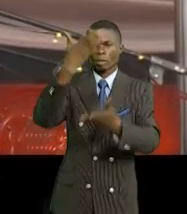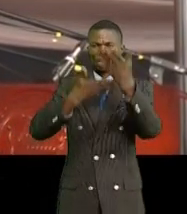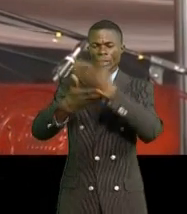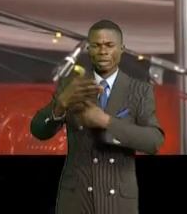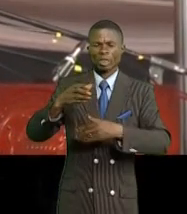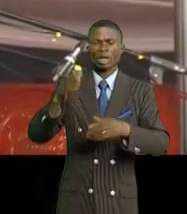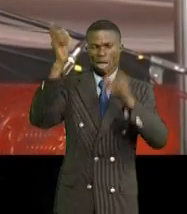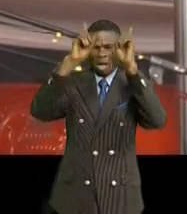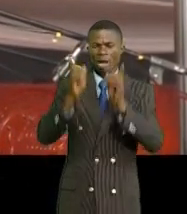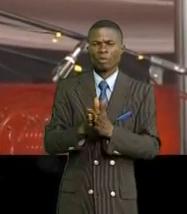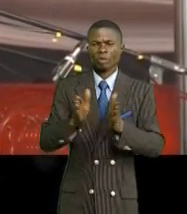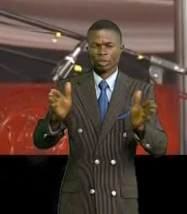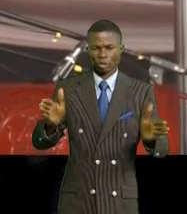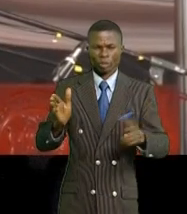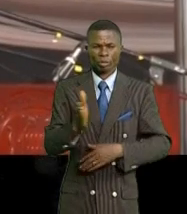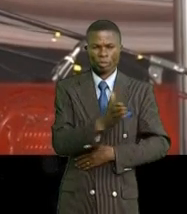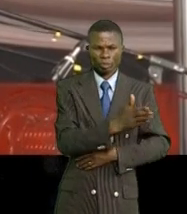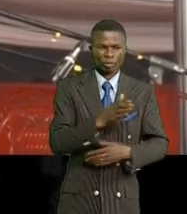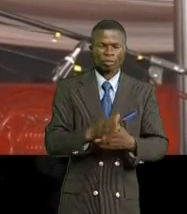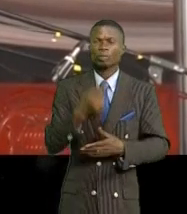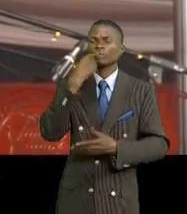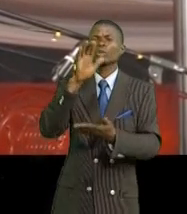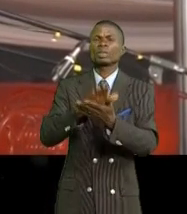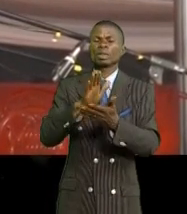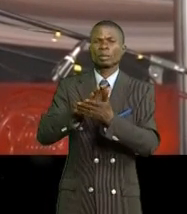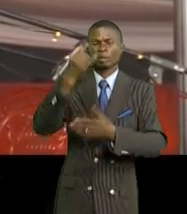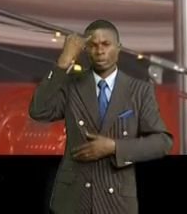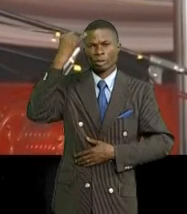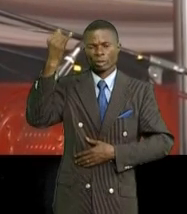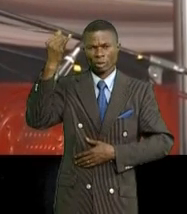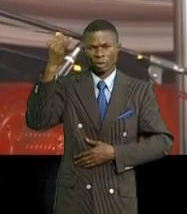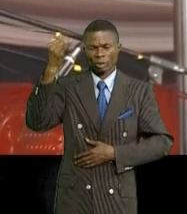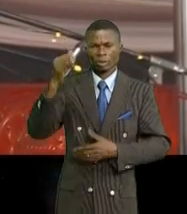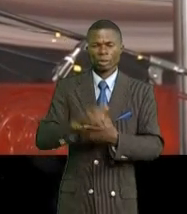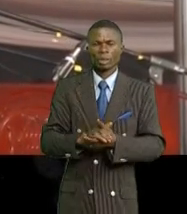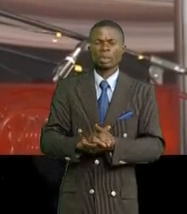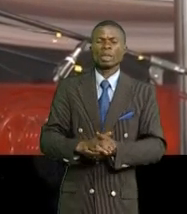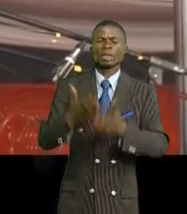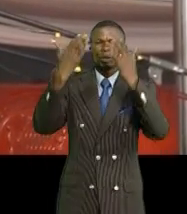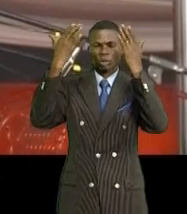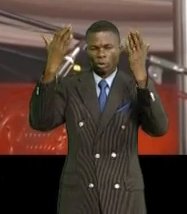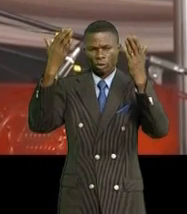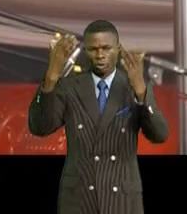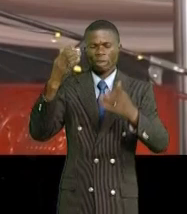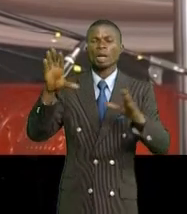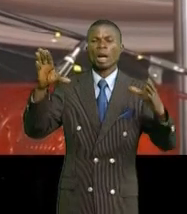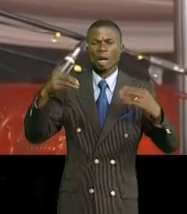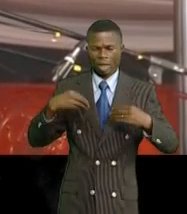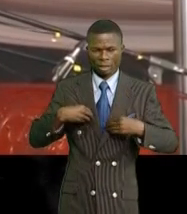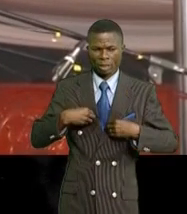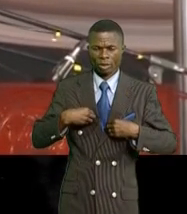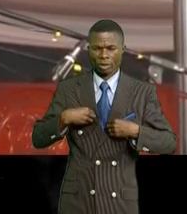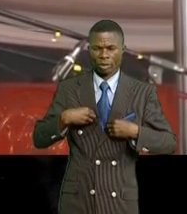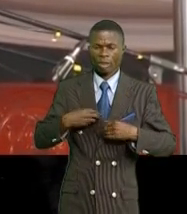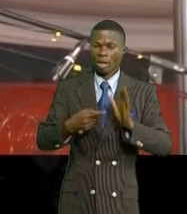Parlant en charmant de l'Afrique, il a remercié l'initiative de Gaborone et Lusaka. Il croit que cela amorce